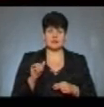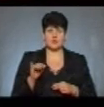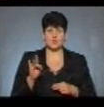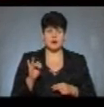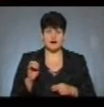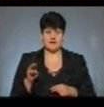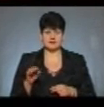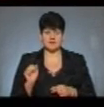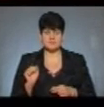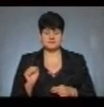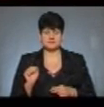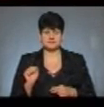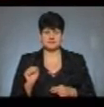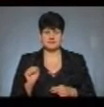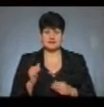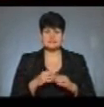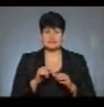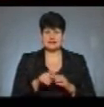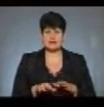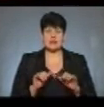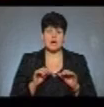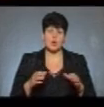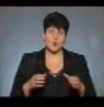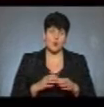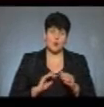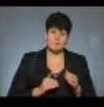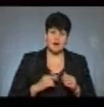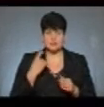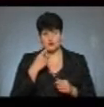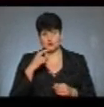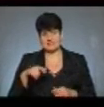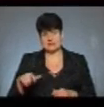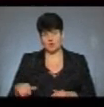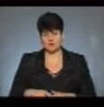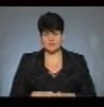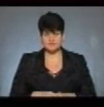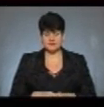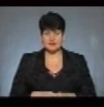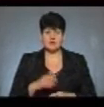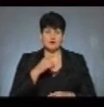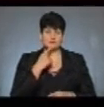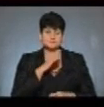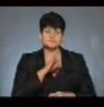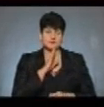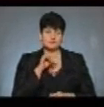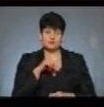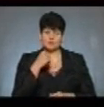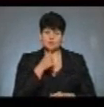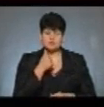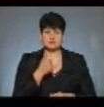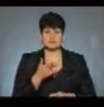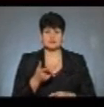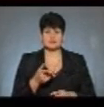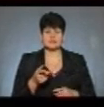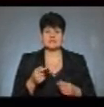так, ось серед них і компанії, і особисто люди. За словами Галини Федорович, цього року в Тернополі